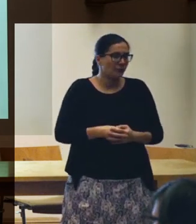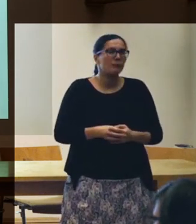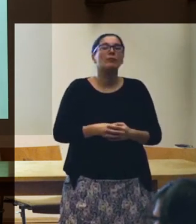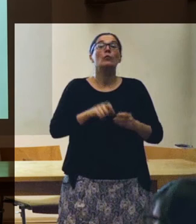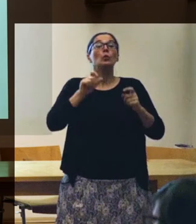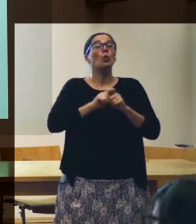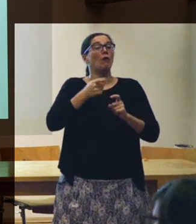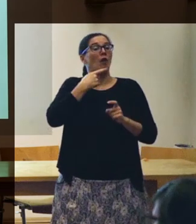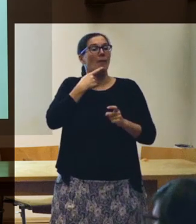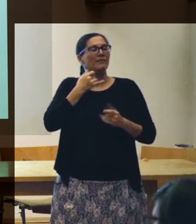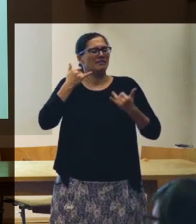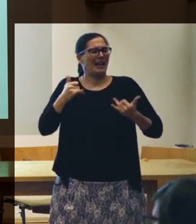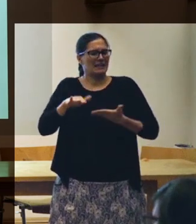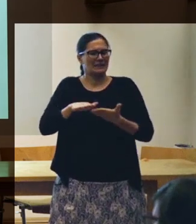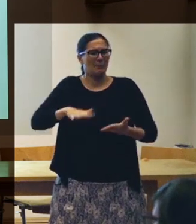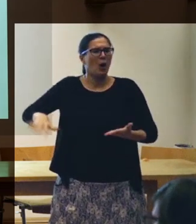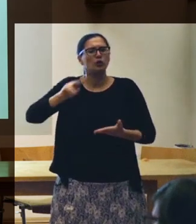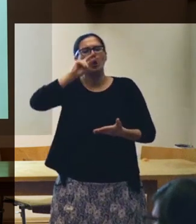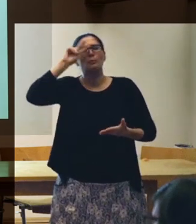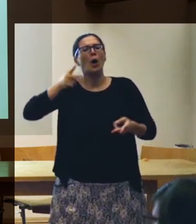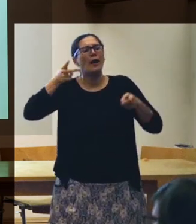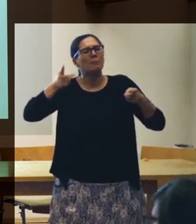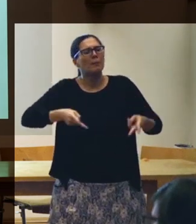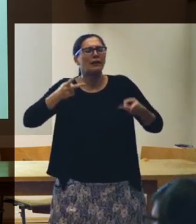vlastně znehodnocuje péči,